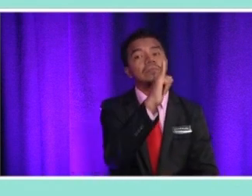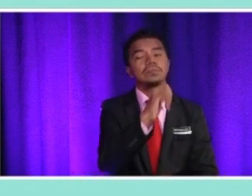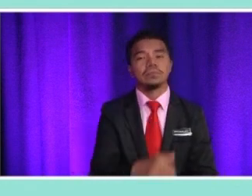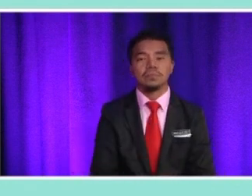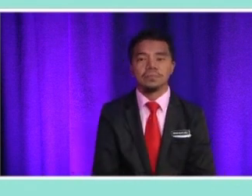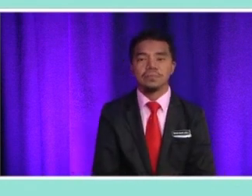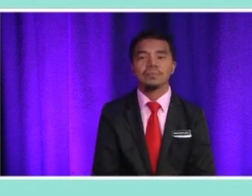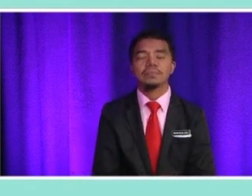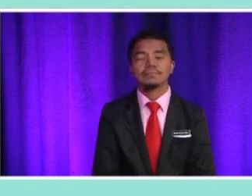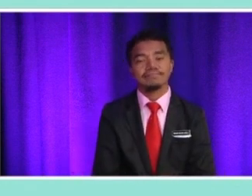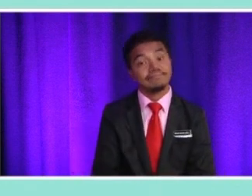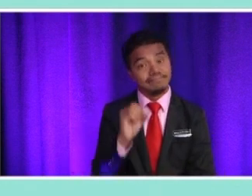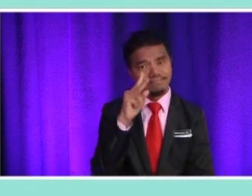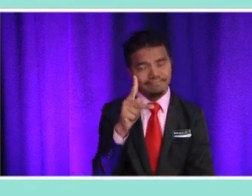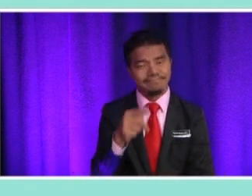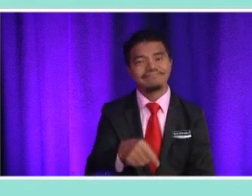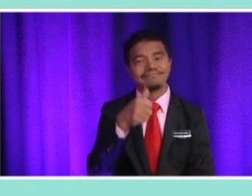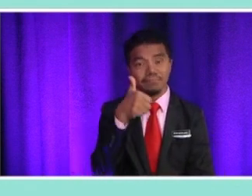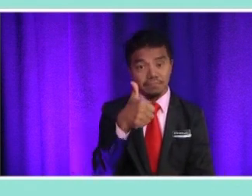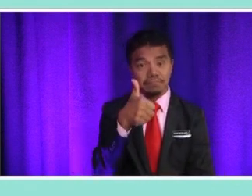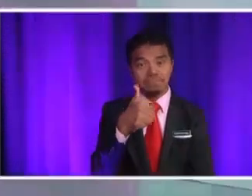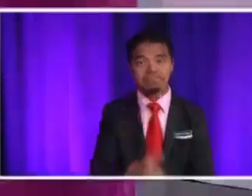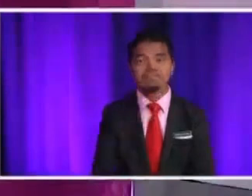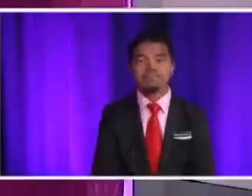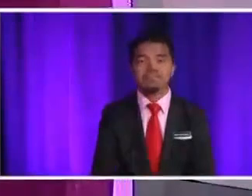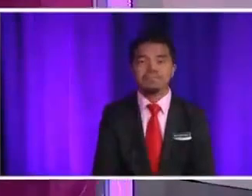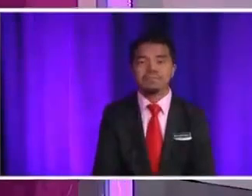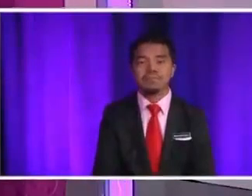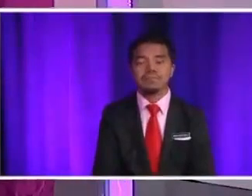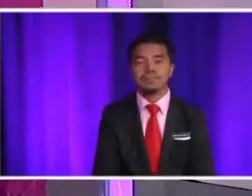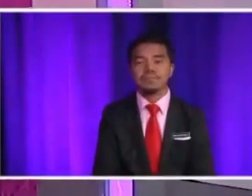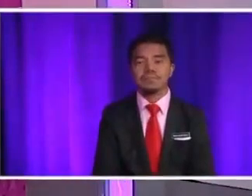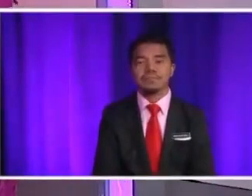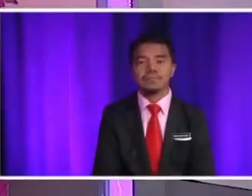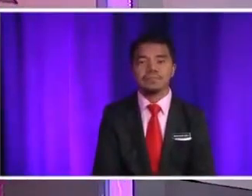itu. Okey, bagus. Jadi daripada